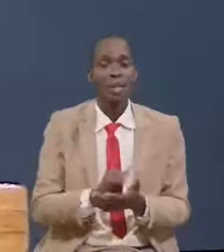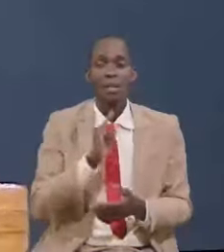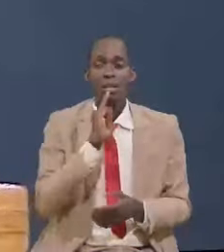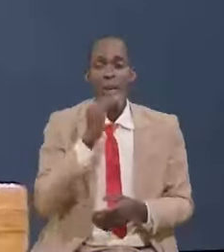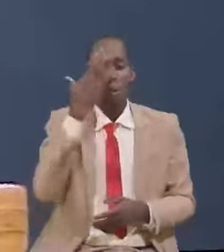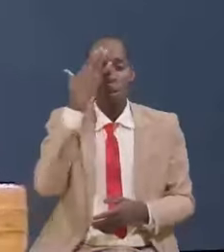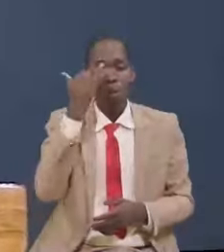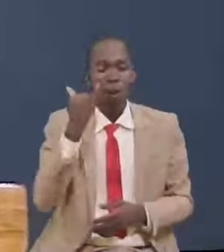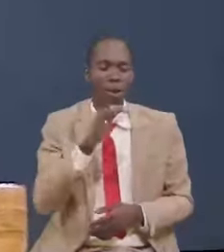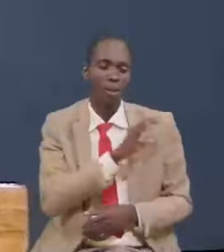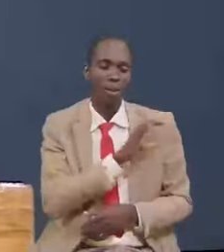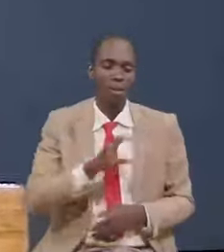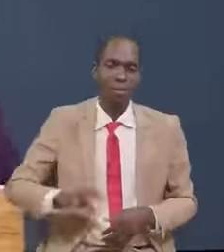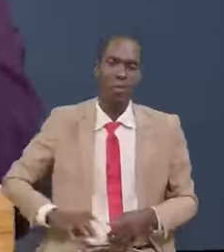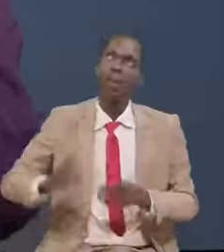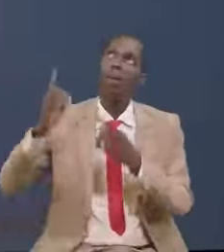Voilà pourquoi Christ est venu.